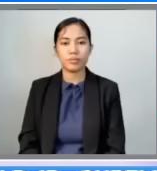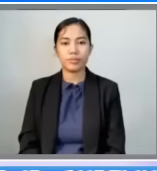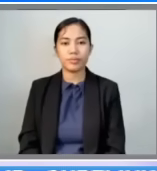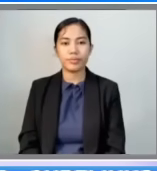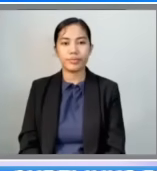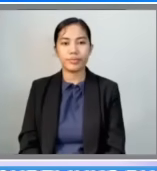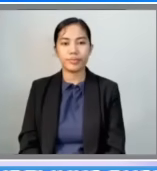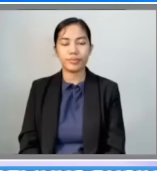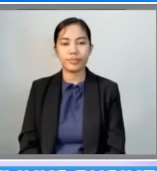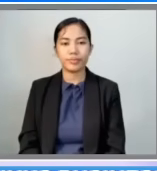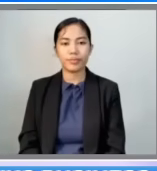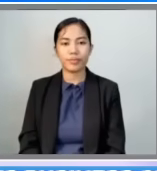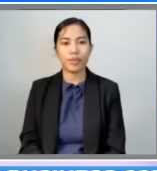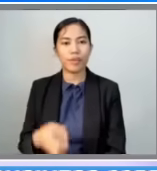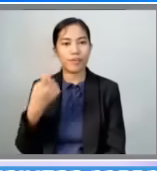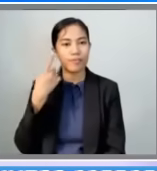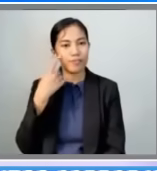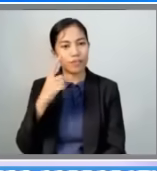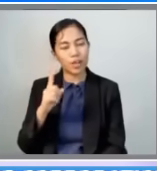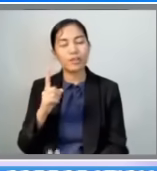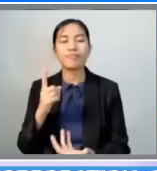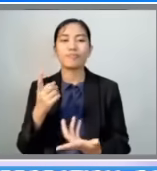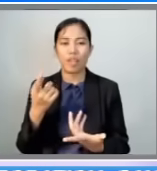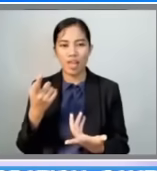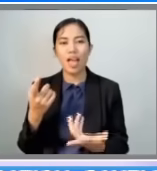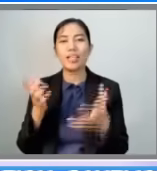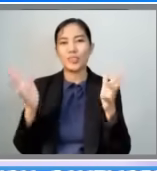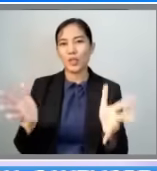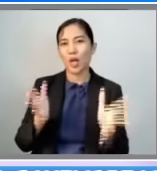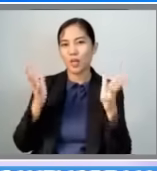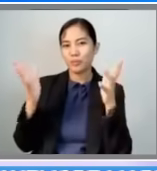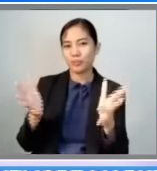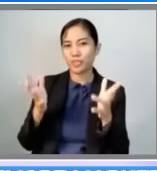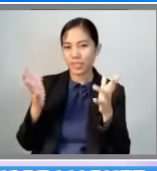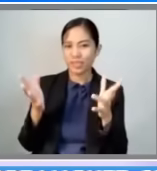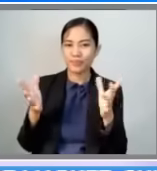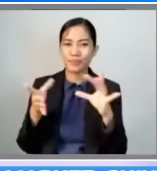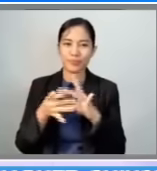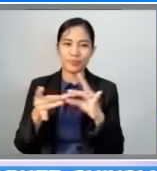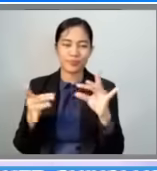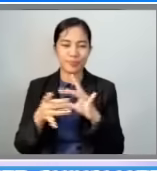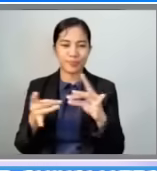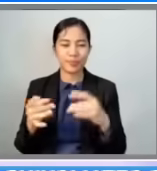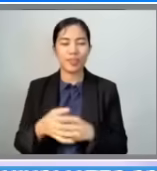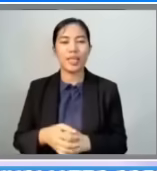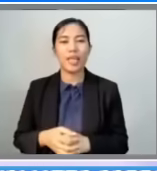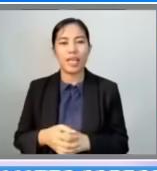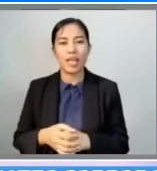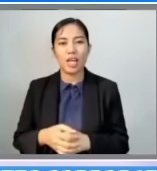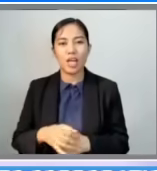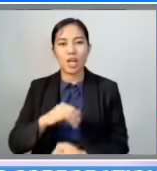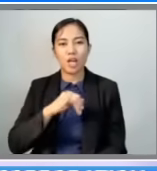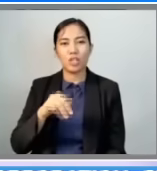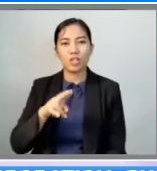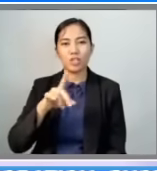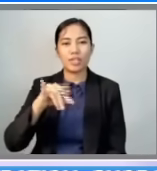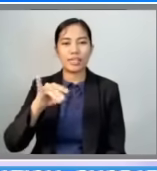Pangmalakasang star bites ulit, mga beshi! Pinakilig ni Asia's Limitless star Julian San Jose at Kapuso